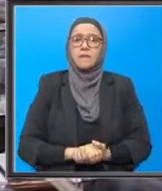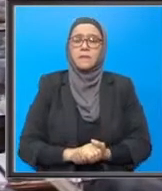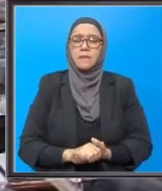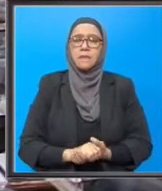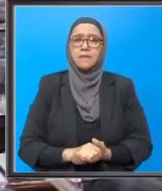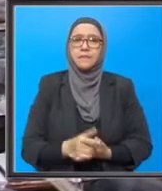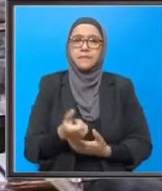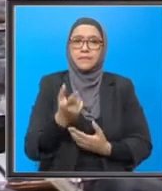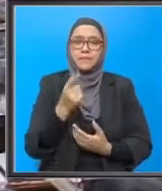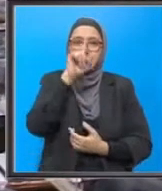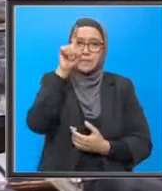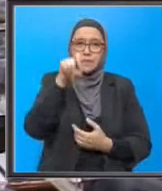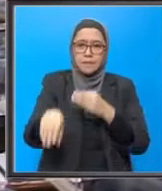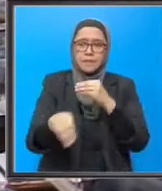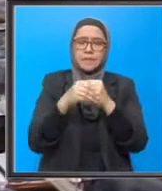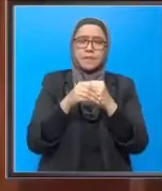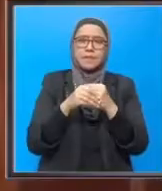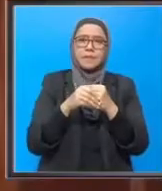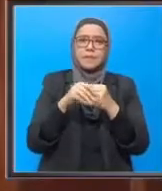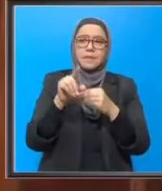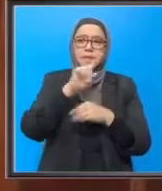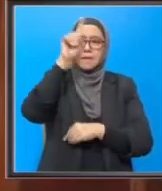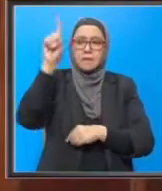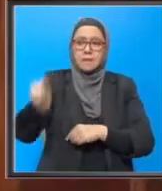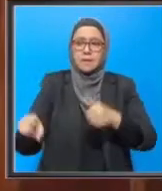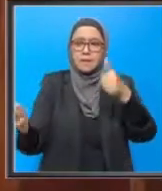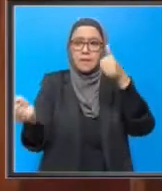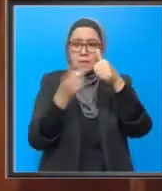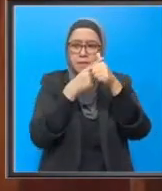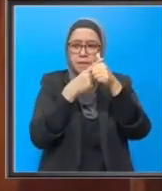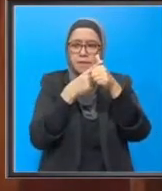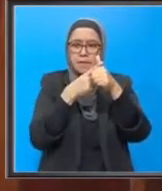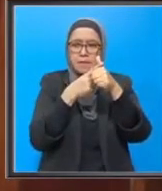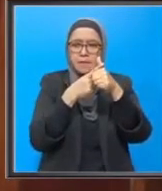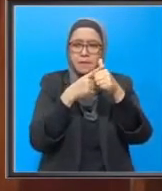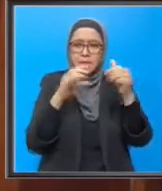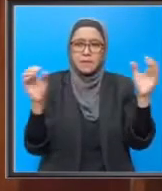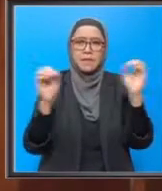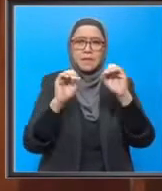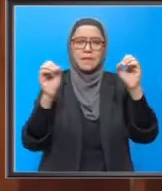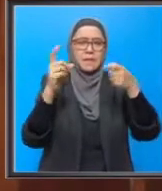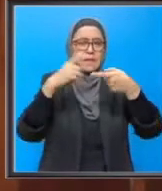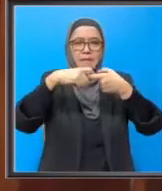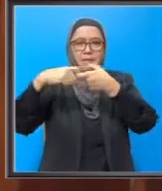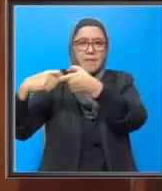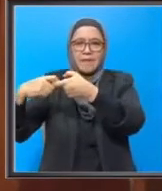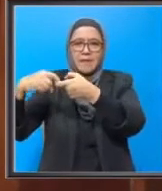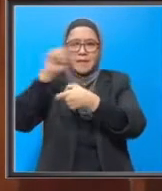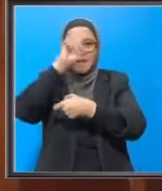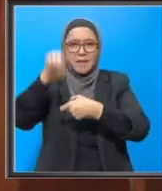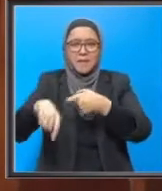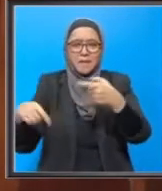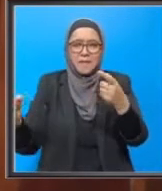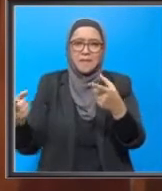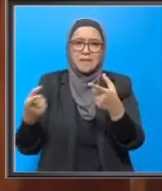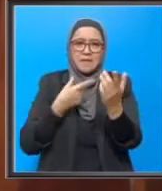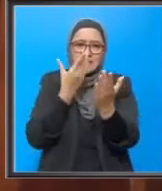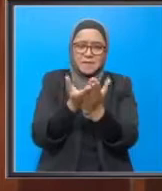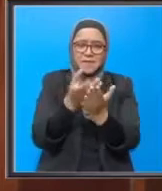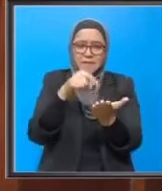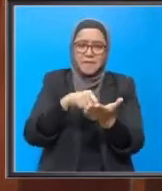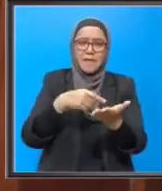di atas soalan tambahan soalnya pertama tadi Saya kira tidak ada kaitan langsung dengan soal yang jadi Kemukakan ini ya